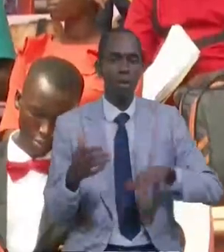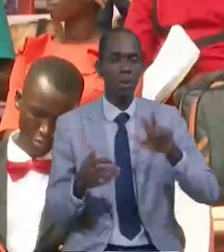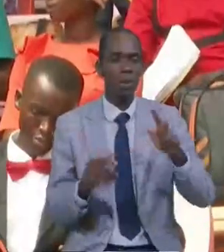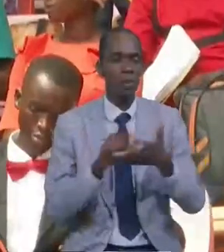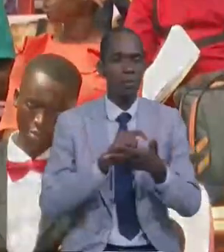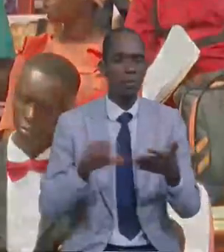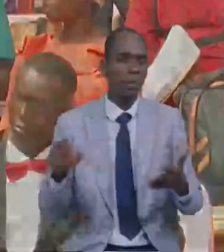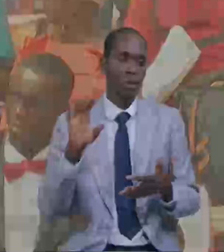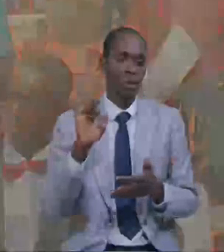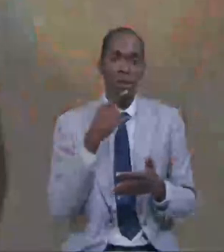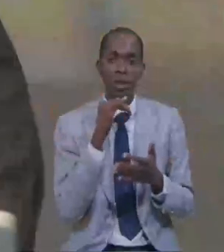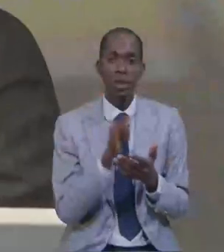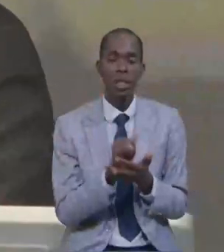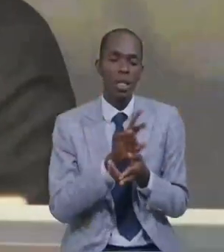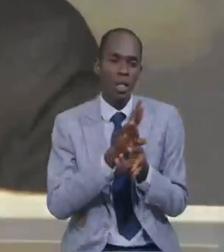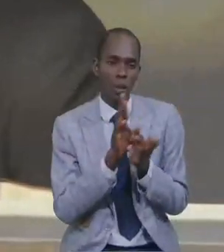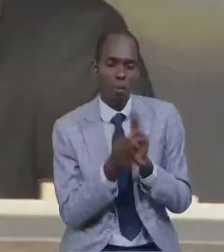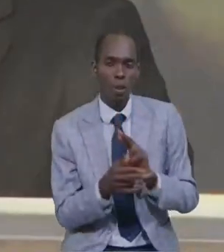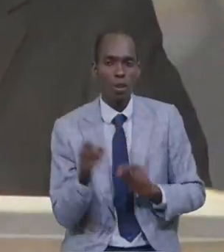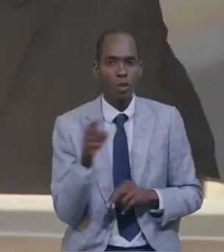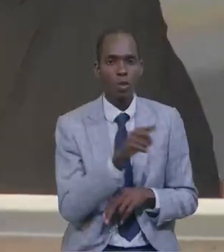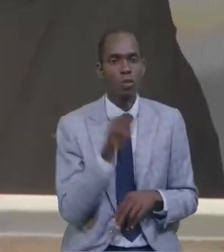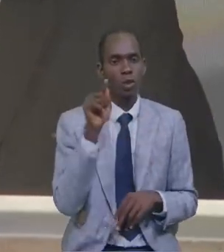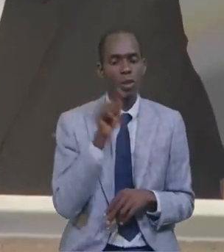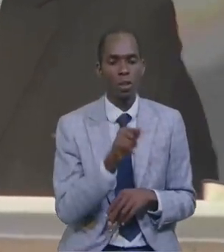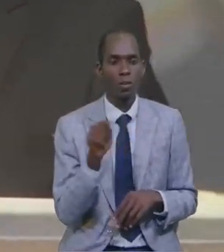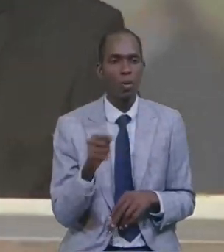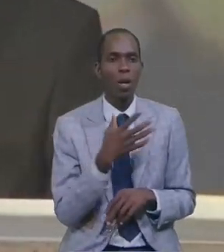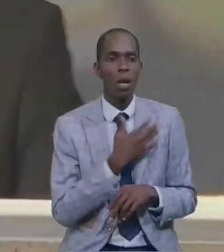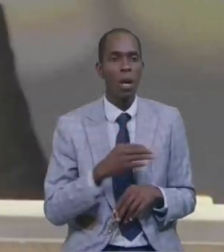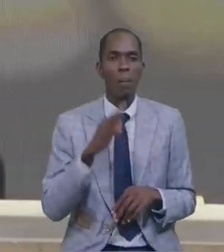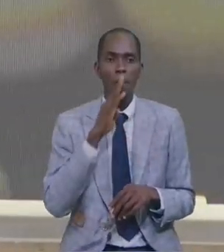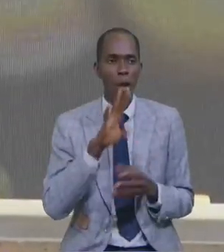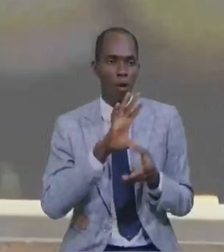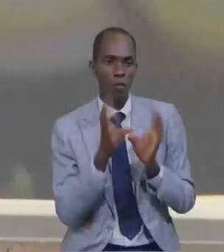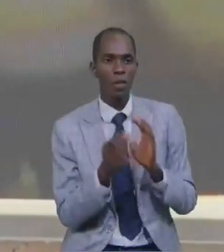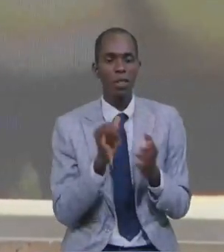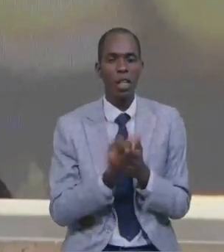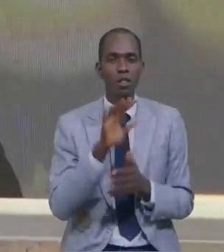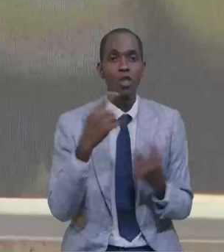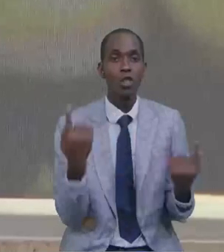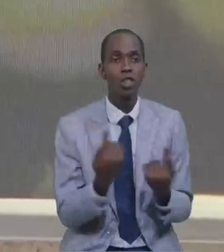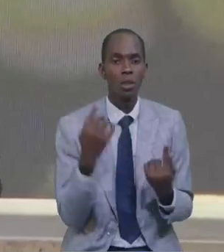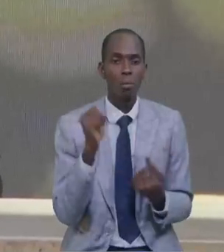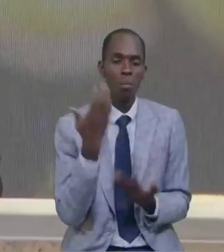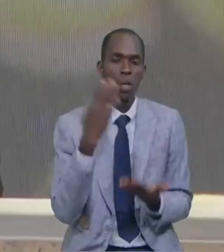effacés. Ça, c'est le salut. Pour que vos péchés soient effacés.